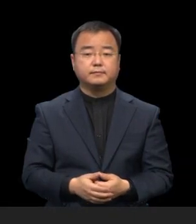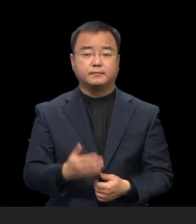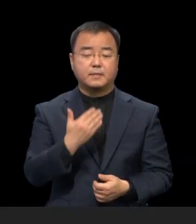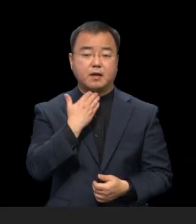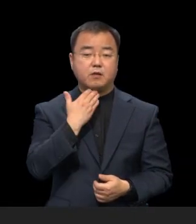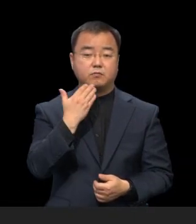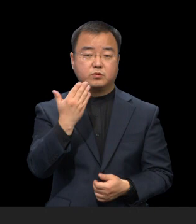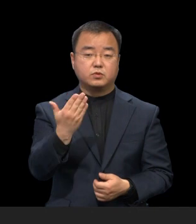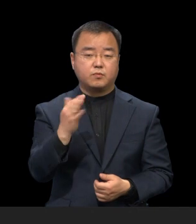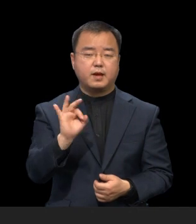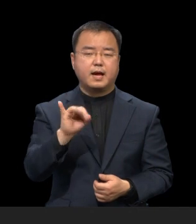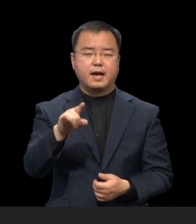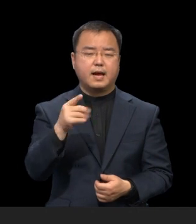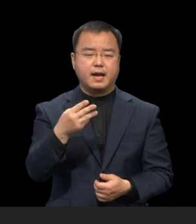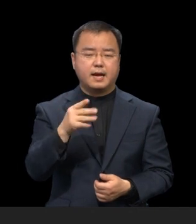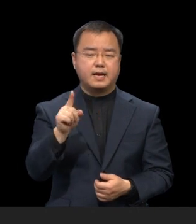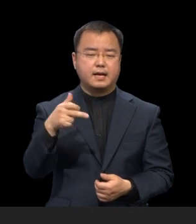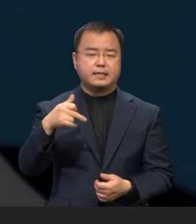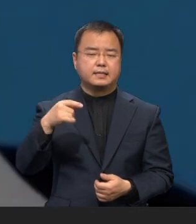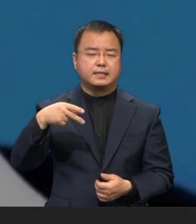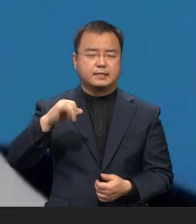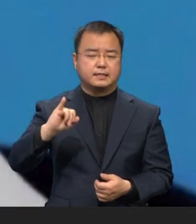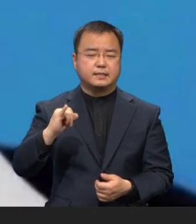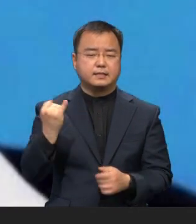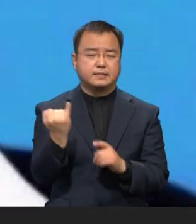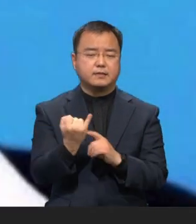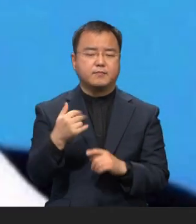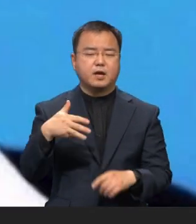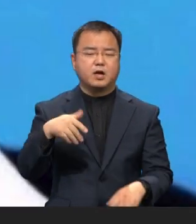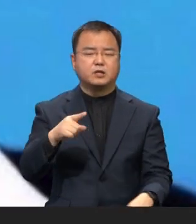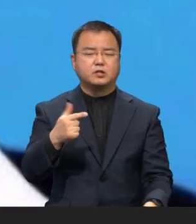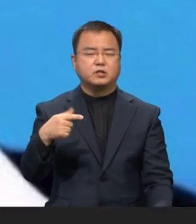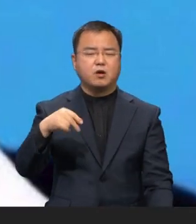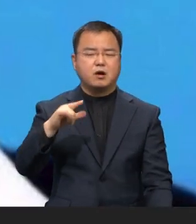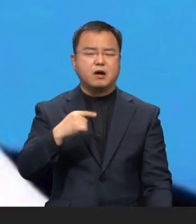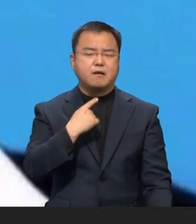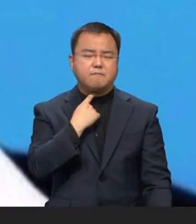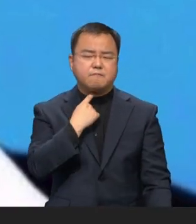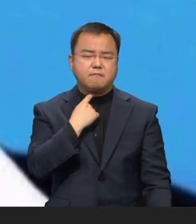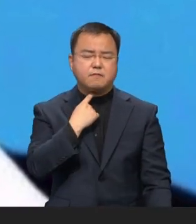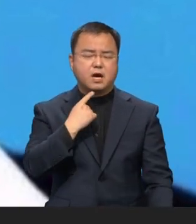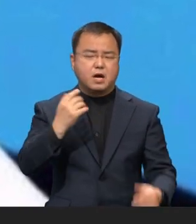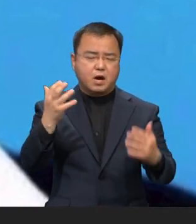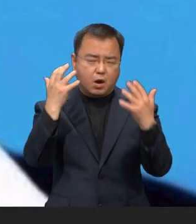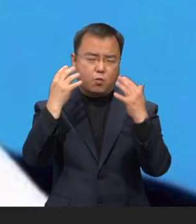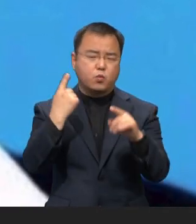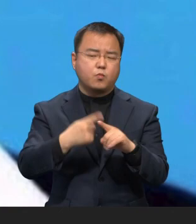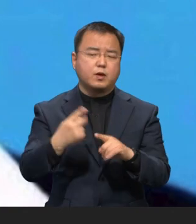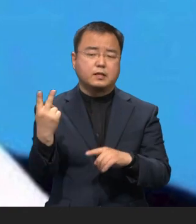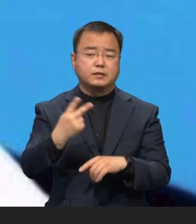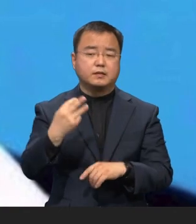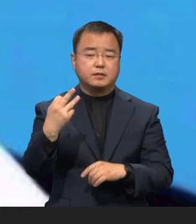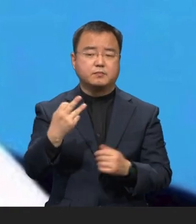9살의 엘라 키시 데브라 양은 천식 발작 증세로 고통받다가 2013년에 숨졌습니다.